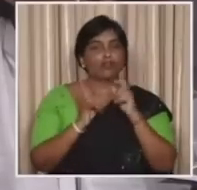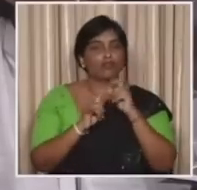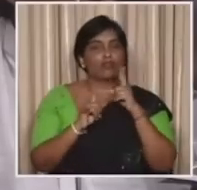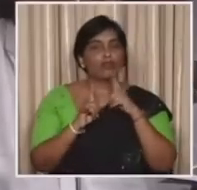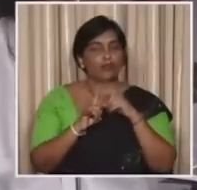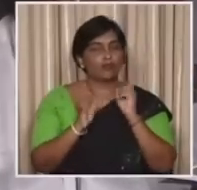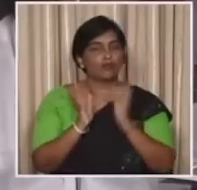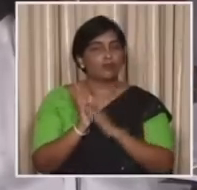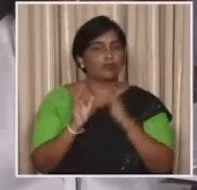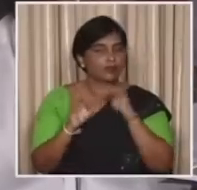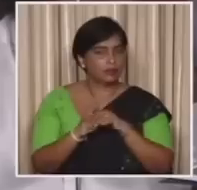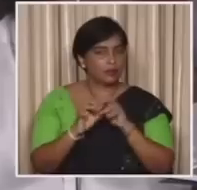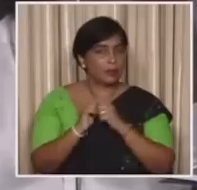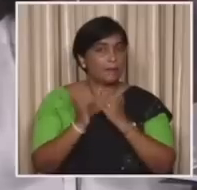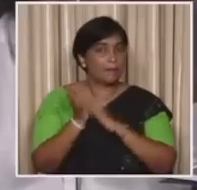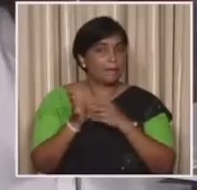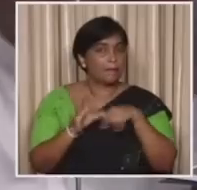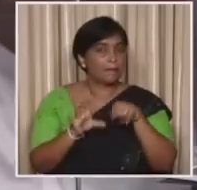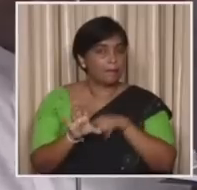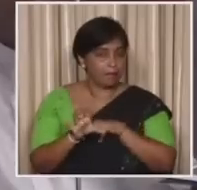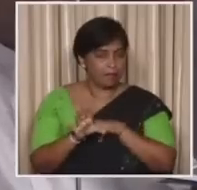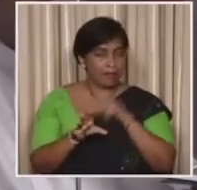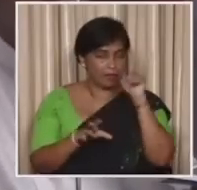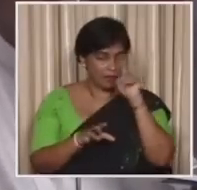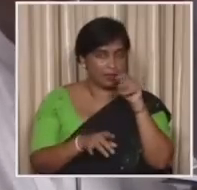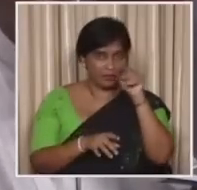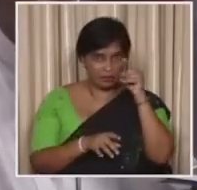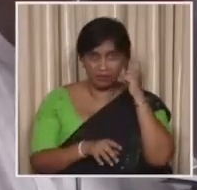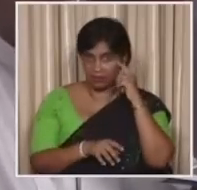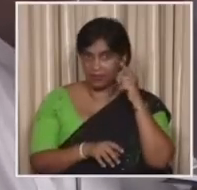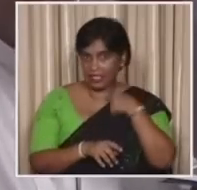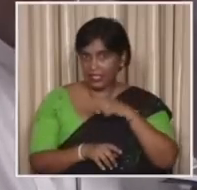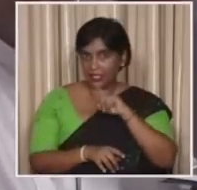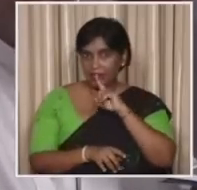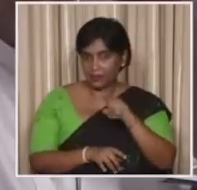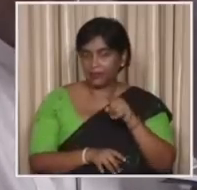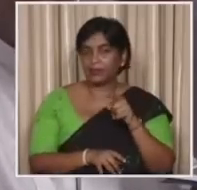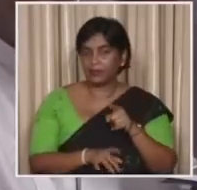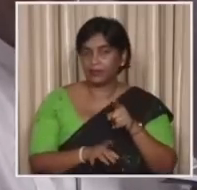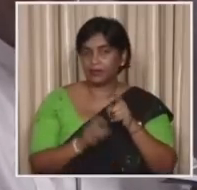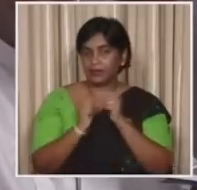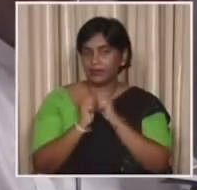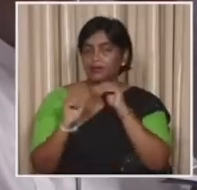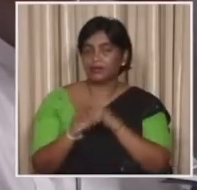කරන මැයි මාසේ ඔබතුමාට මතක ඇතිනේ අපි කිව්වනේ එතන වැඩගෙන